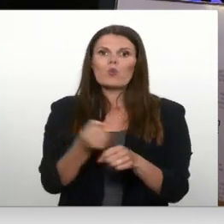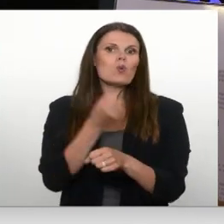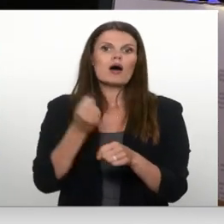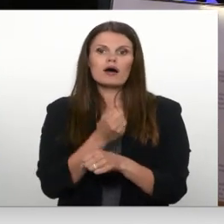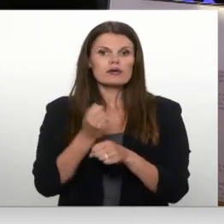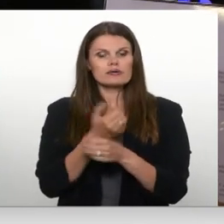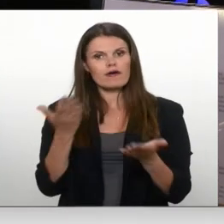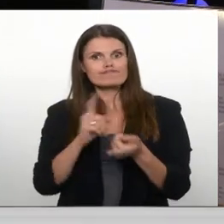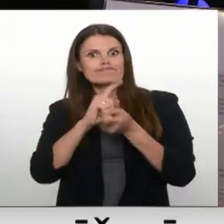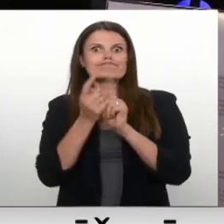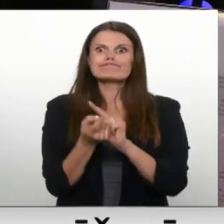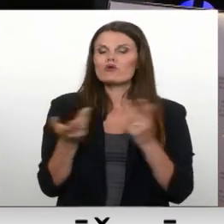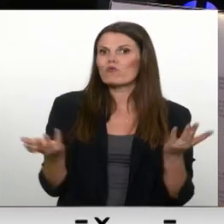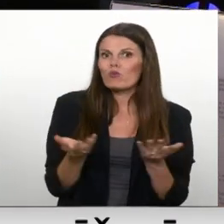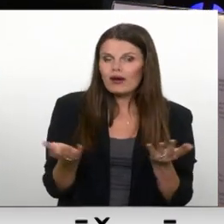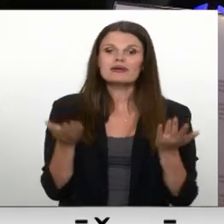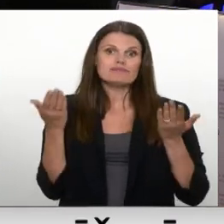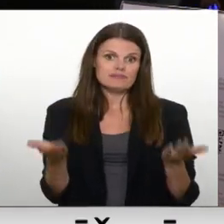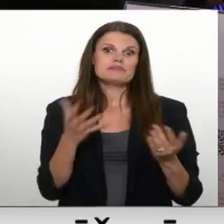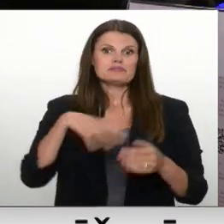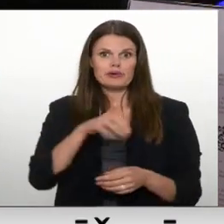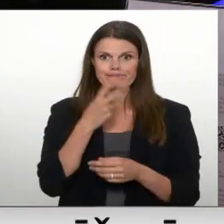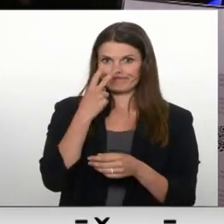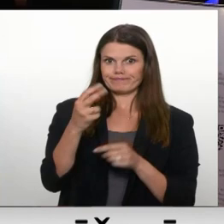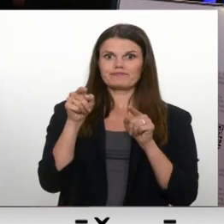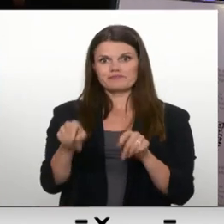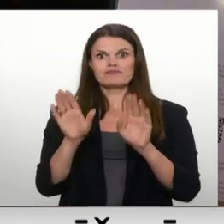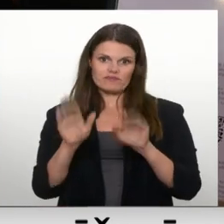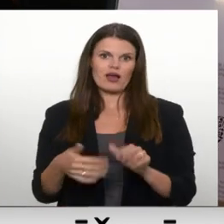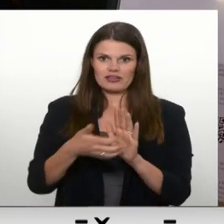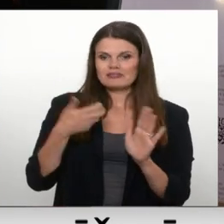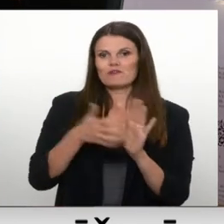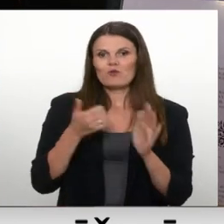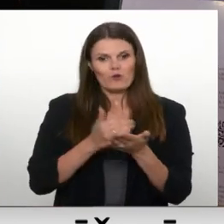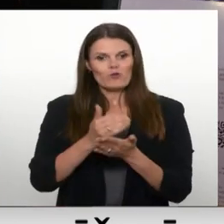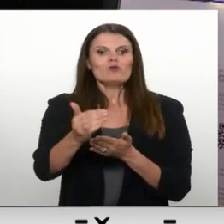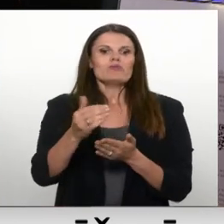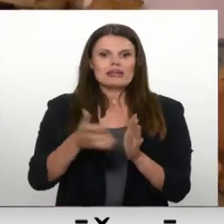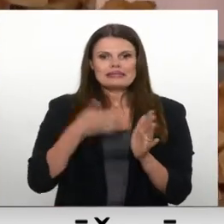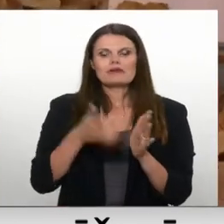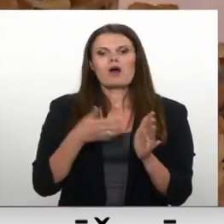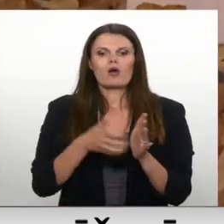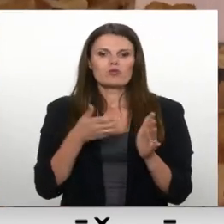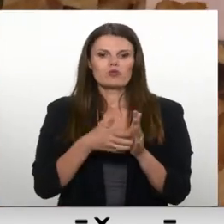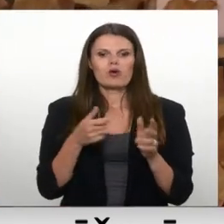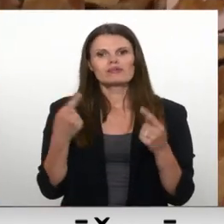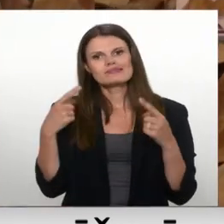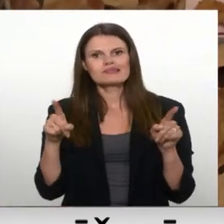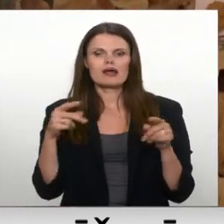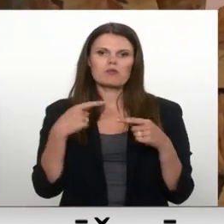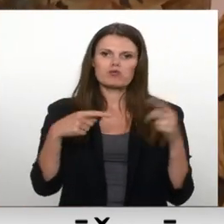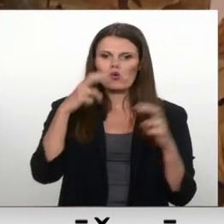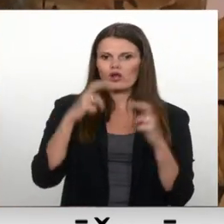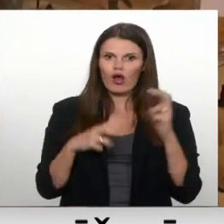iespēja pārtapt nākamajā produktā, un tad mēs sardzējam šim resursam potenciālu un turpinam tās izmantot kādu citu produktu